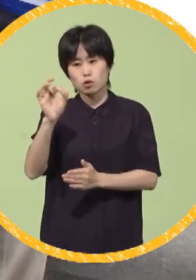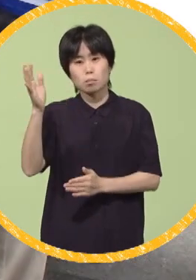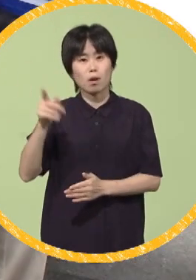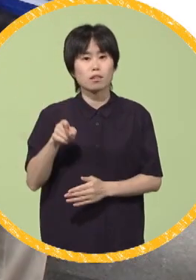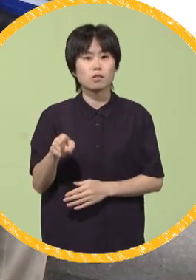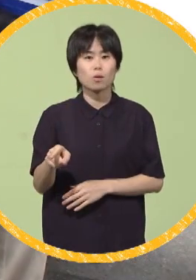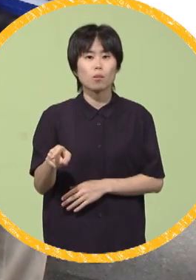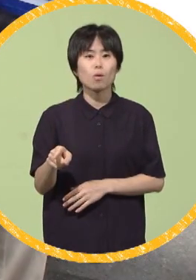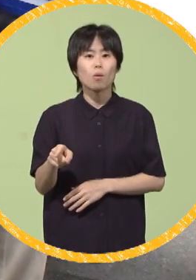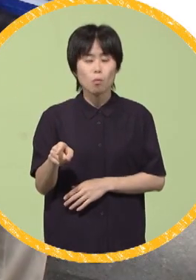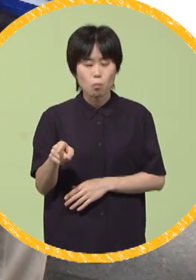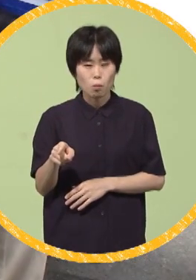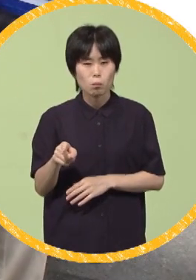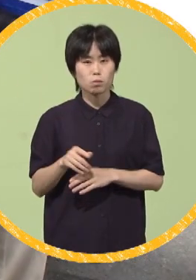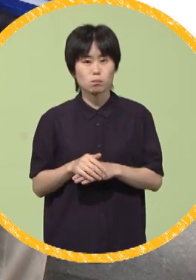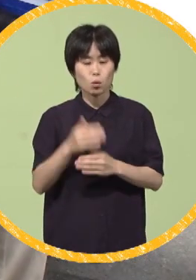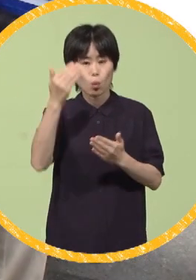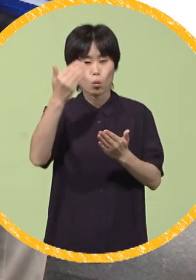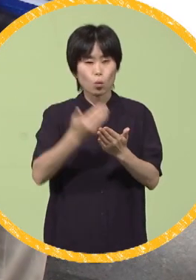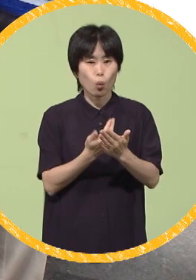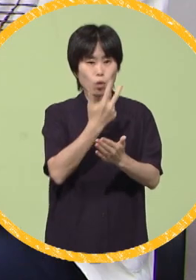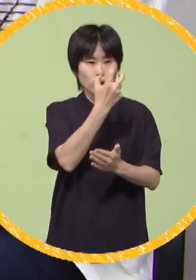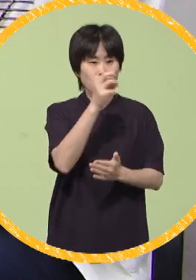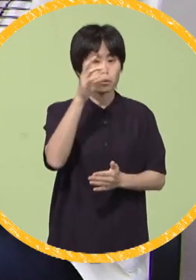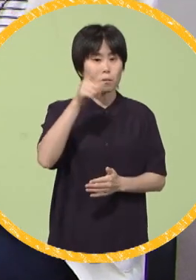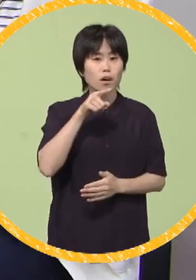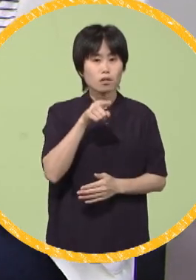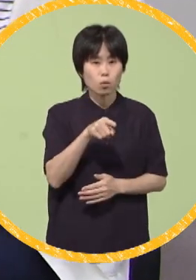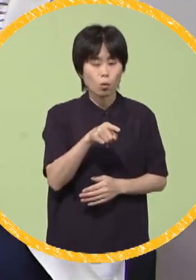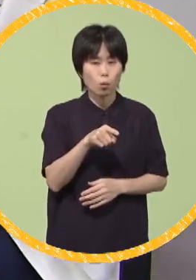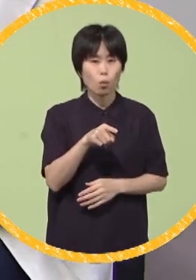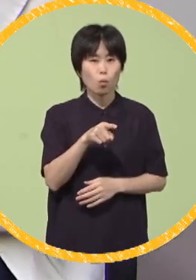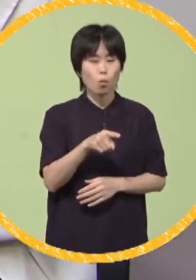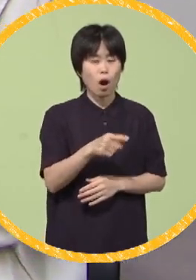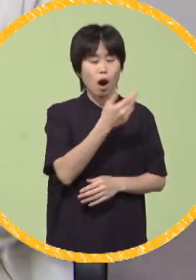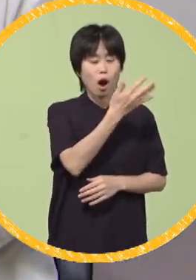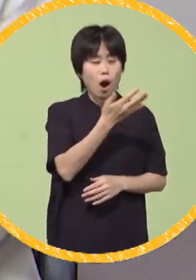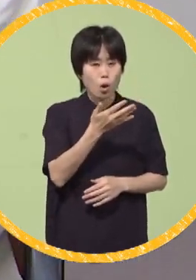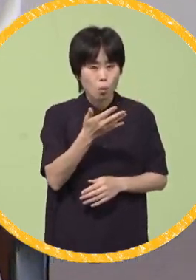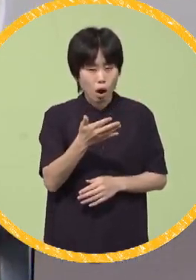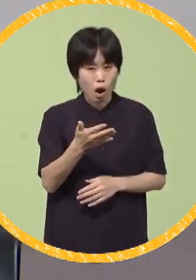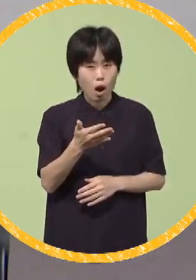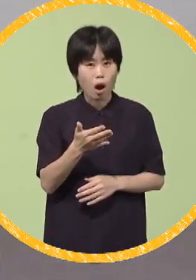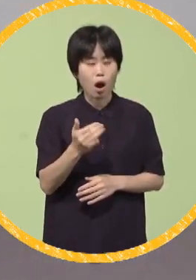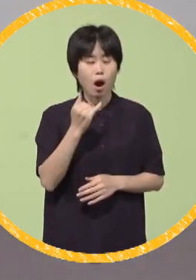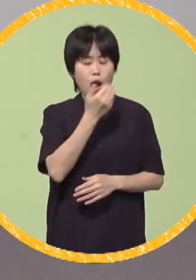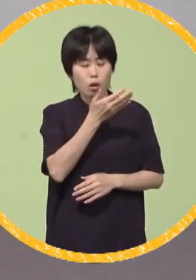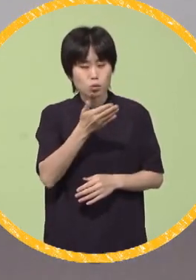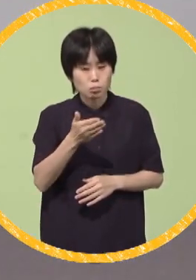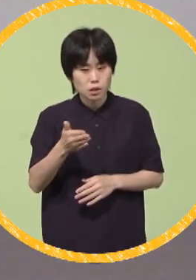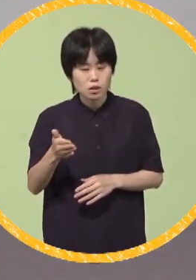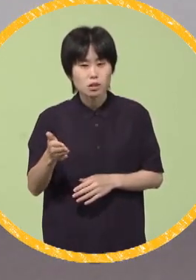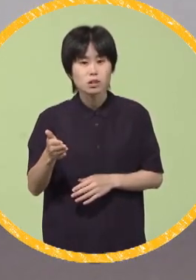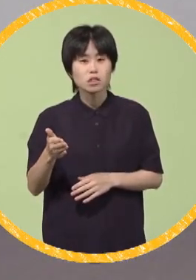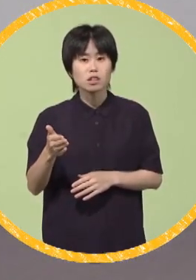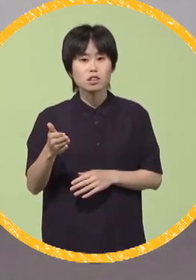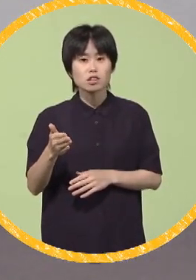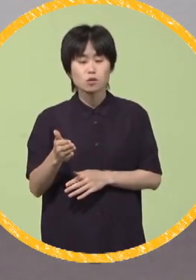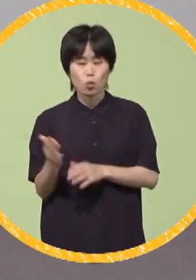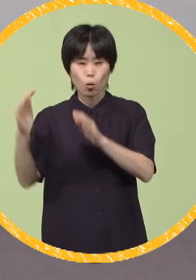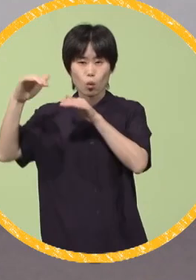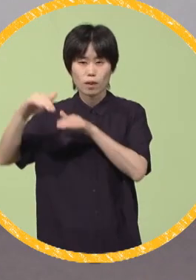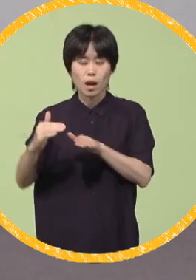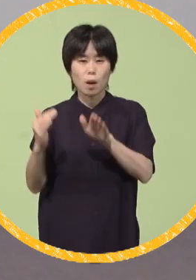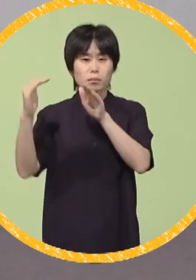え、そんなもんなんですか。はい、7割はどういうふう に。7割は、はい、川から流れてきて、はい、海に一旦出たものがこ